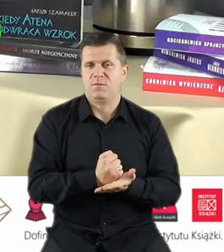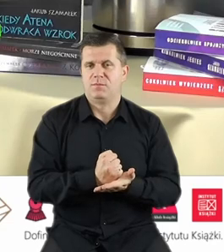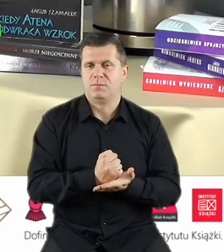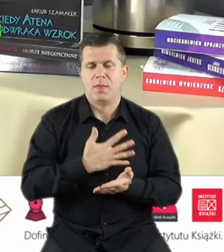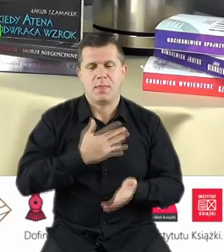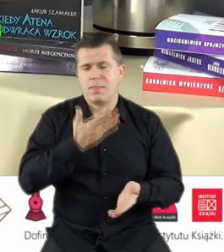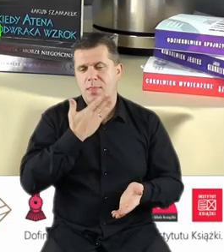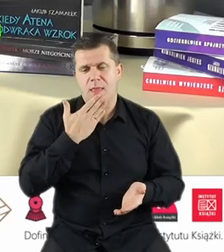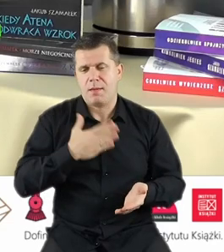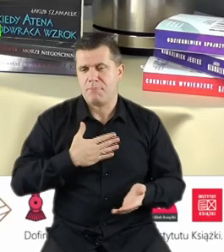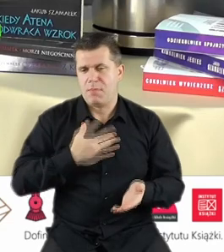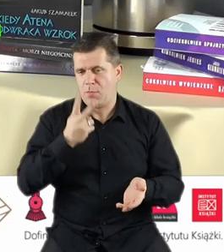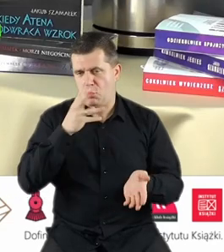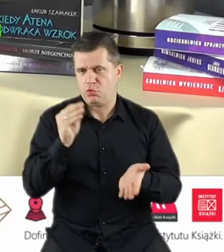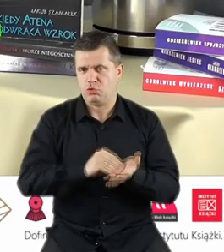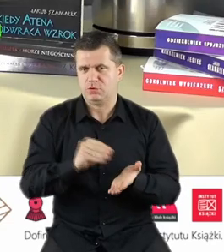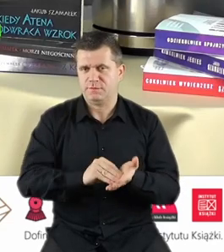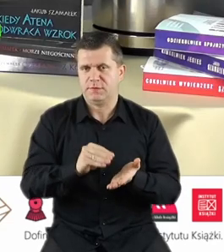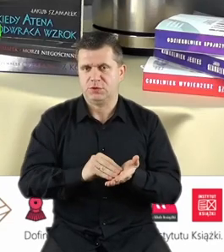doświadczenia